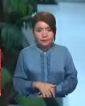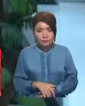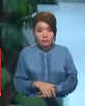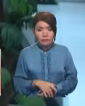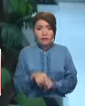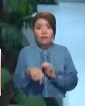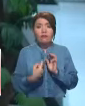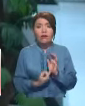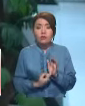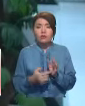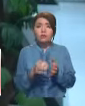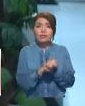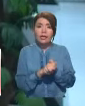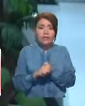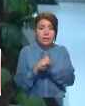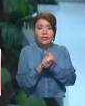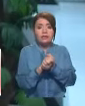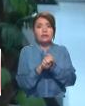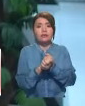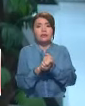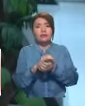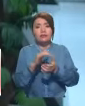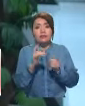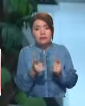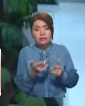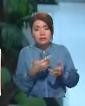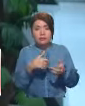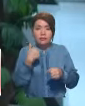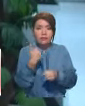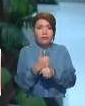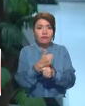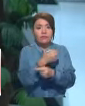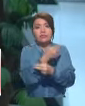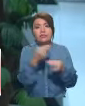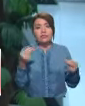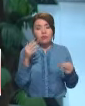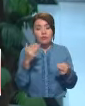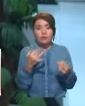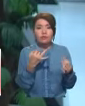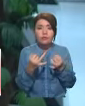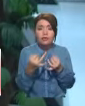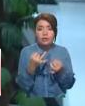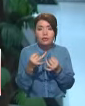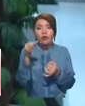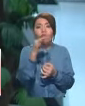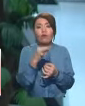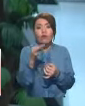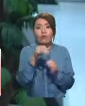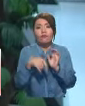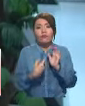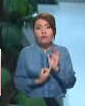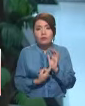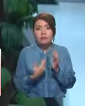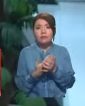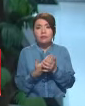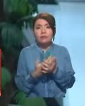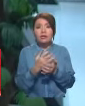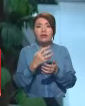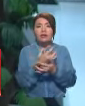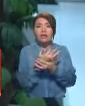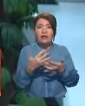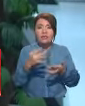Вопросы согласия и установления мира будут самыми основными на съезде. Кроме того, на диалоговой площадке будут обсуждаться вопросы по предотвращению